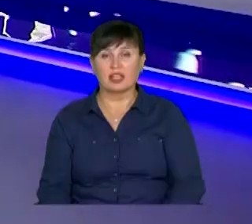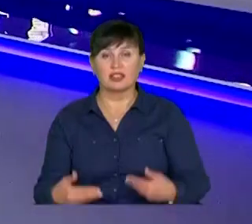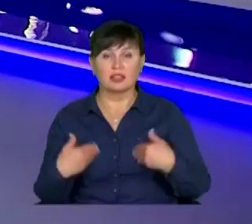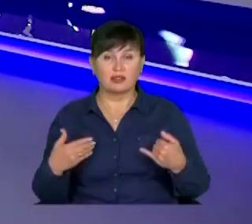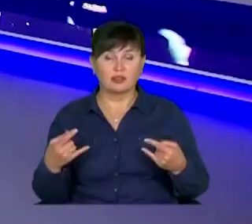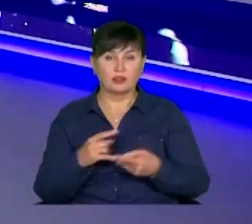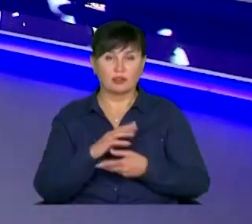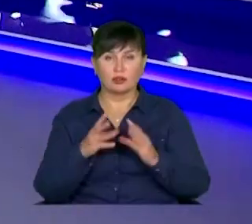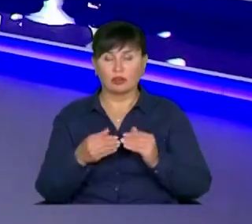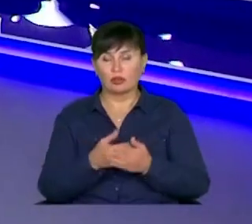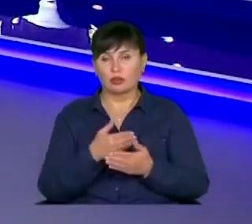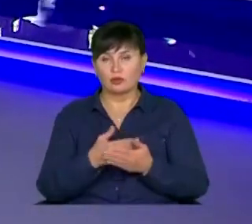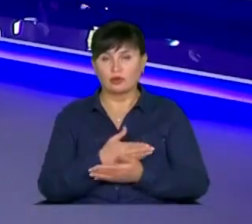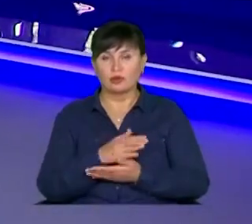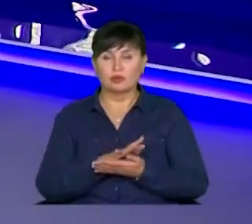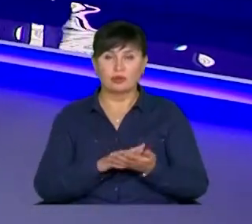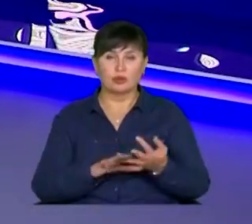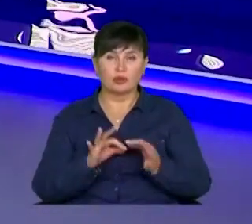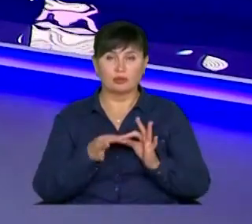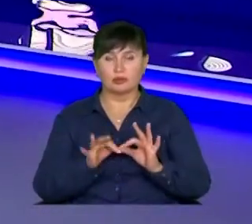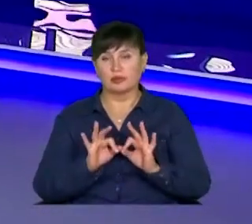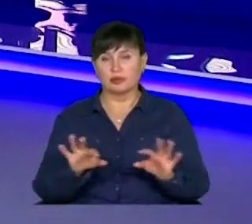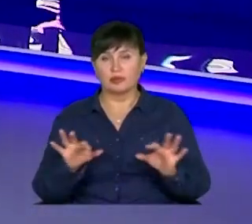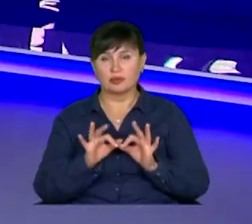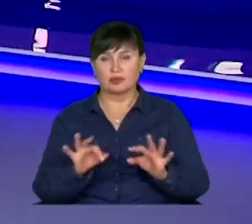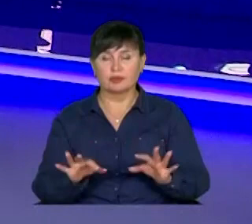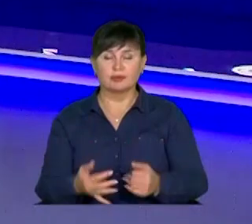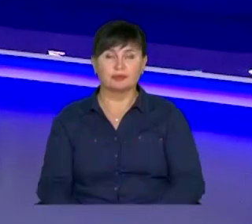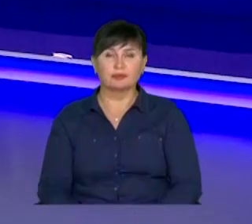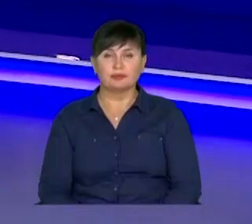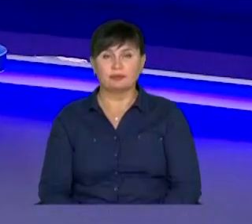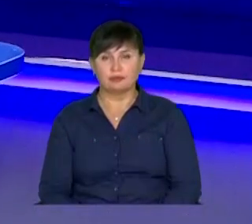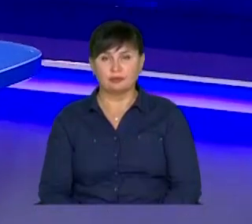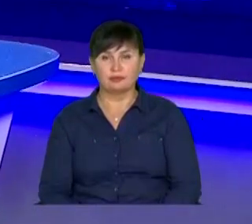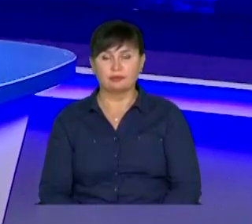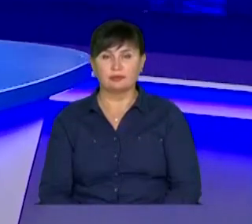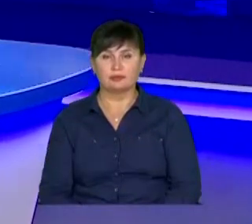Здравствуйте, в эфире «Итоговые новости» в студии Дина Жанабекова и Диас Махамбетов. Смотрите сегодня в выпуске.